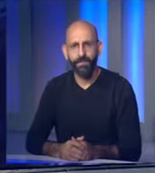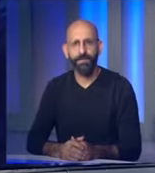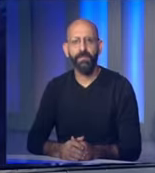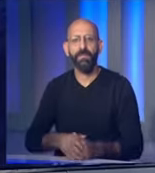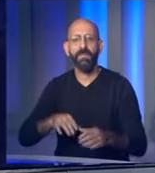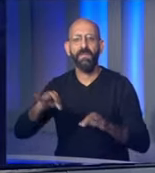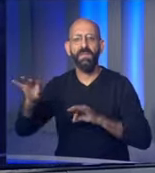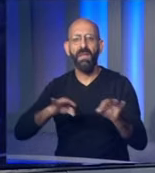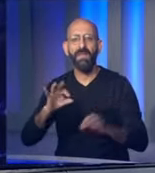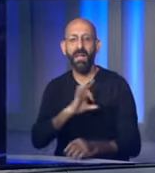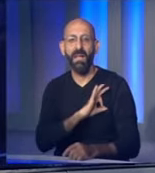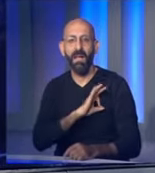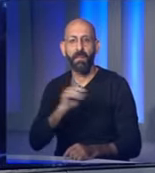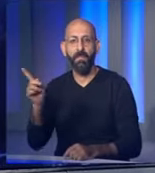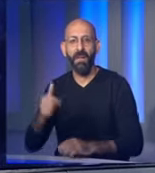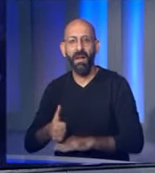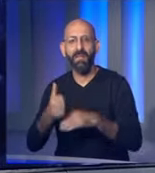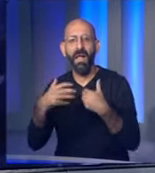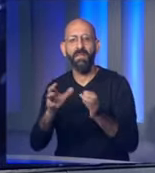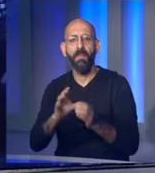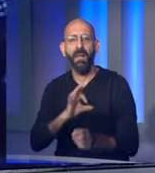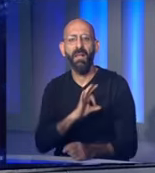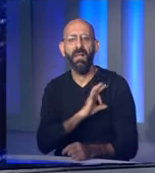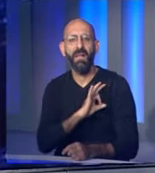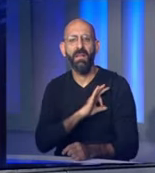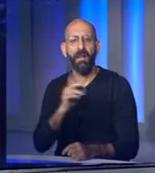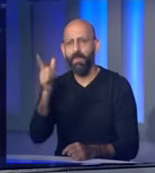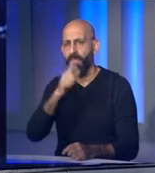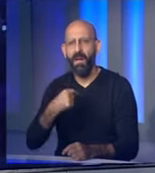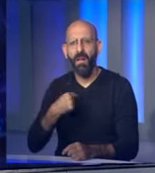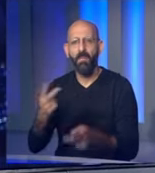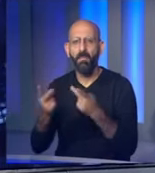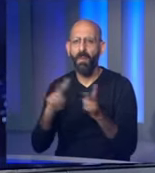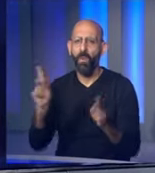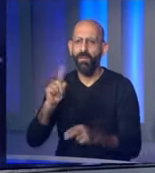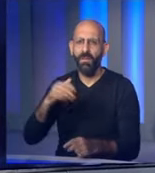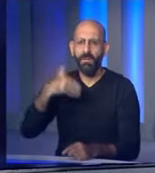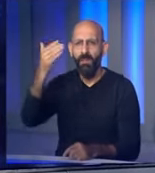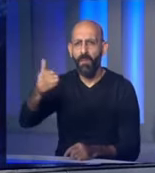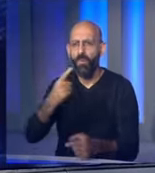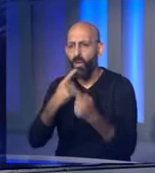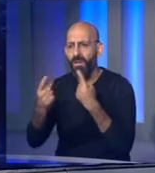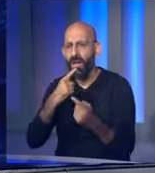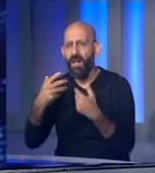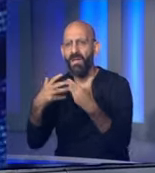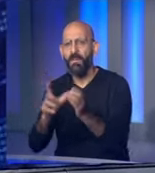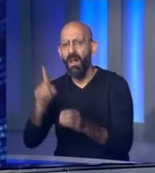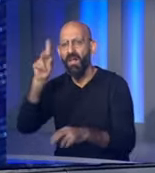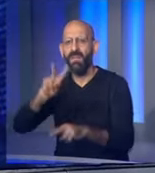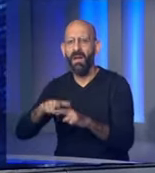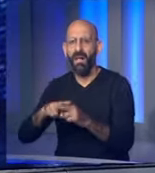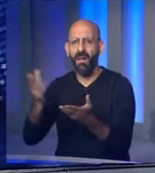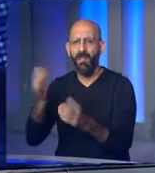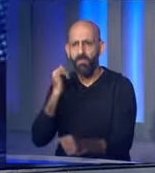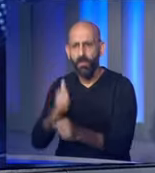الوطنيه المكتب السياسي الكتائبي الذي عقد اجتماعا افتراضيا برئاسه رئيس الحزب النائب سامي الجميل اعلن